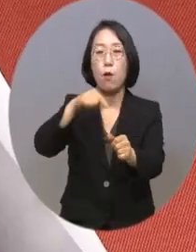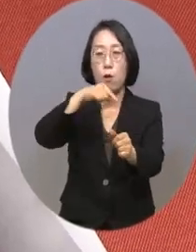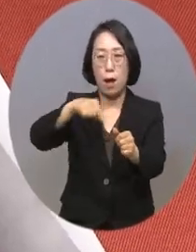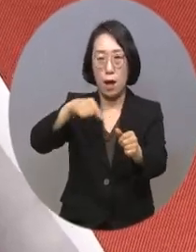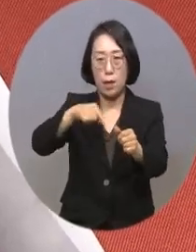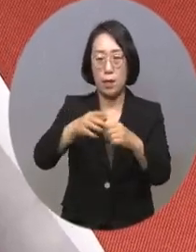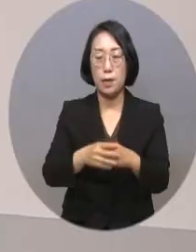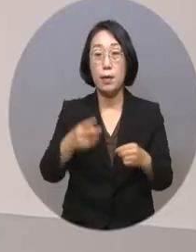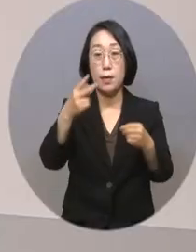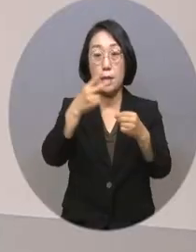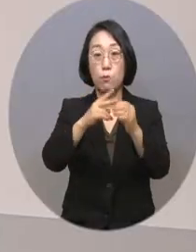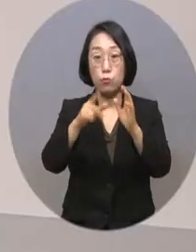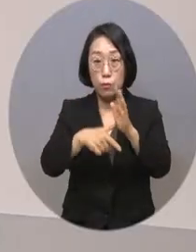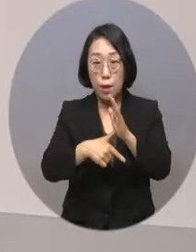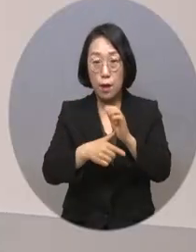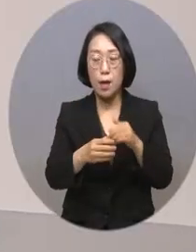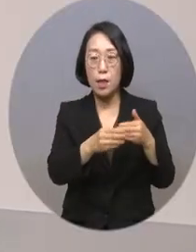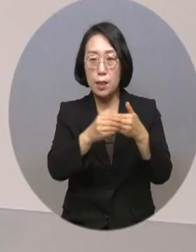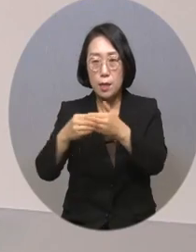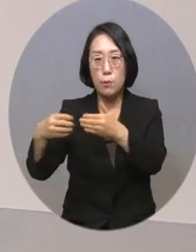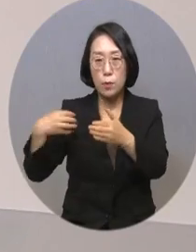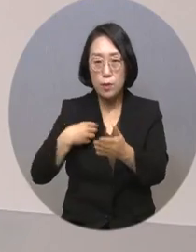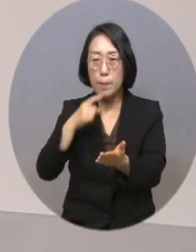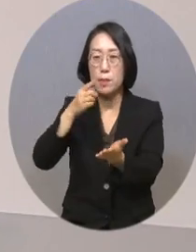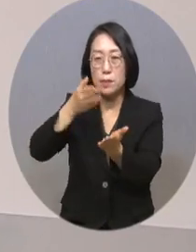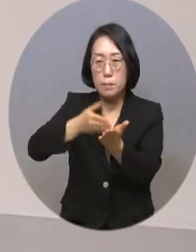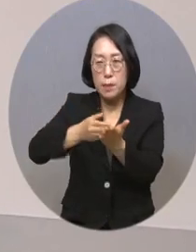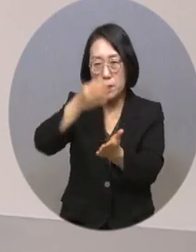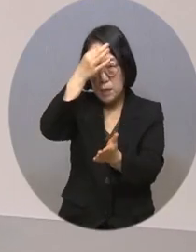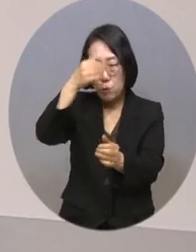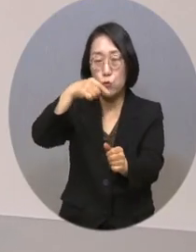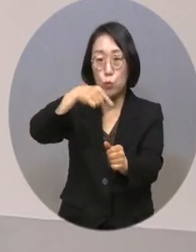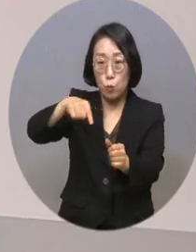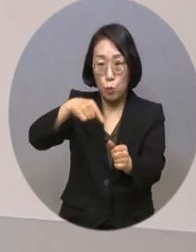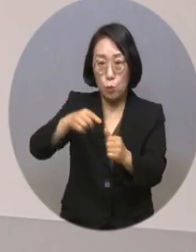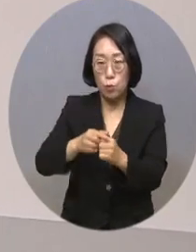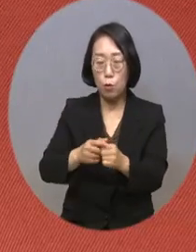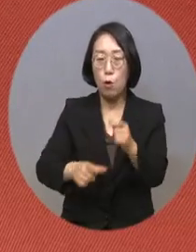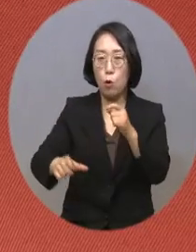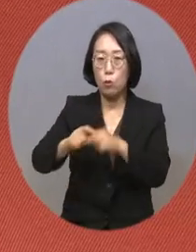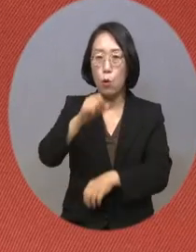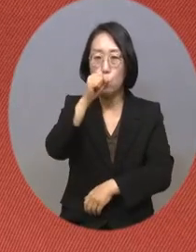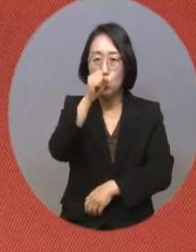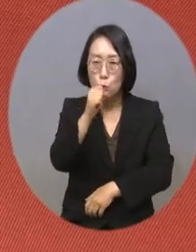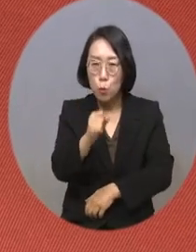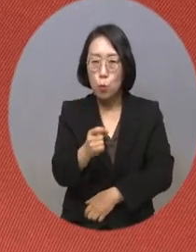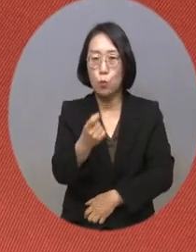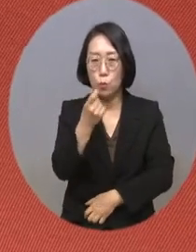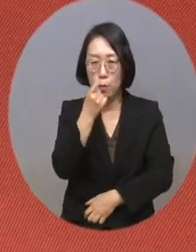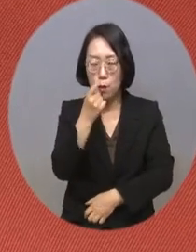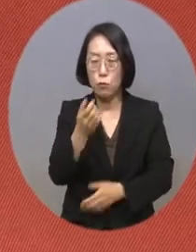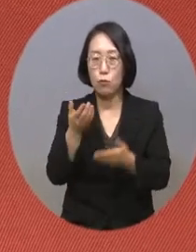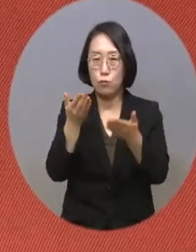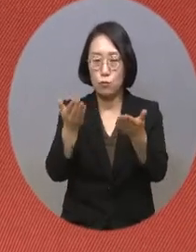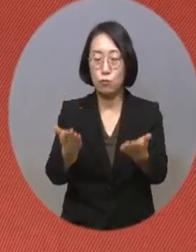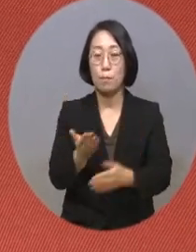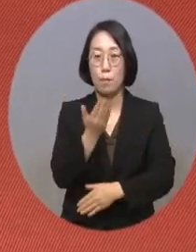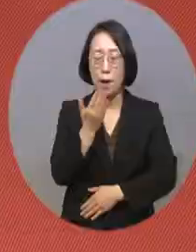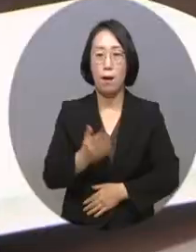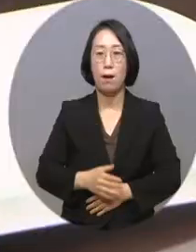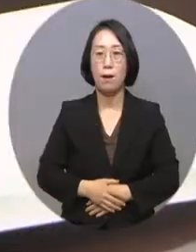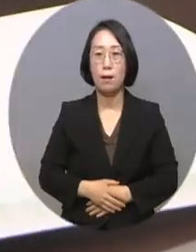되겠고 2부에서는 리더십 스피치 교육을 동반해 수강생들이 한층 더 질적으로 수준 높은 강의를 받게 될